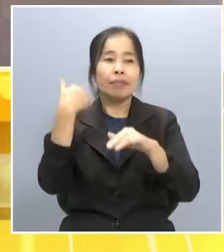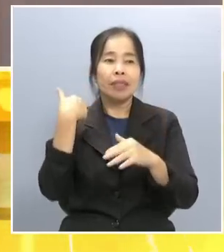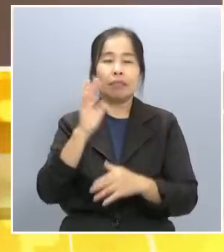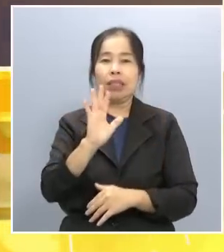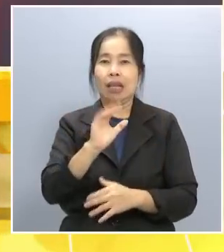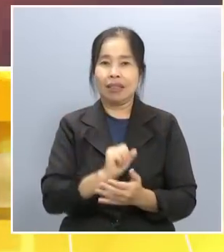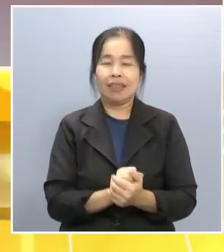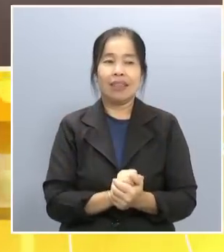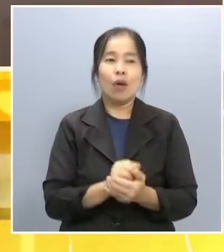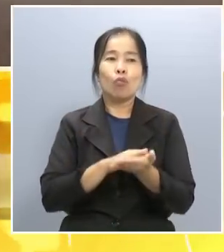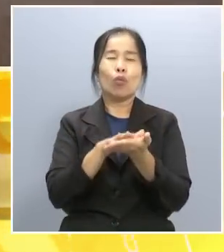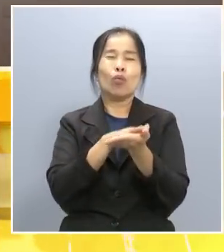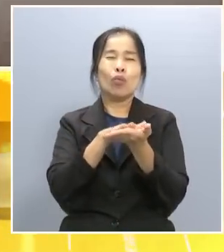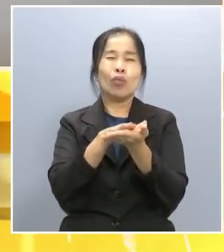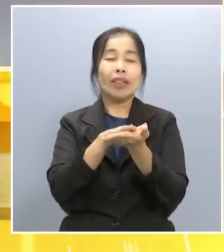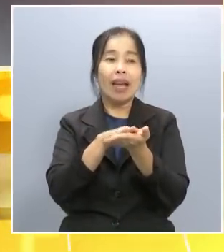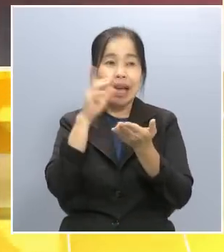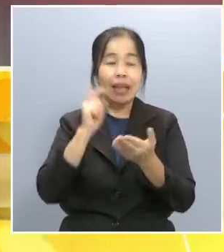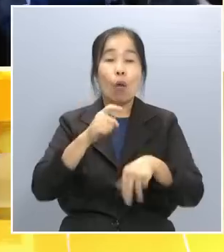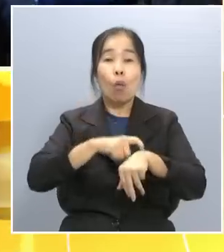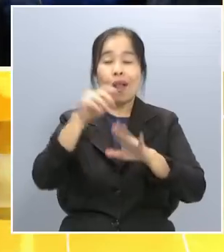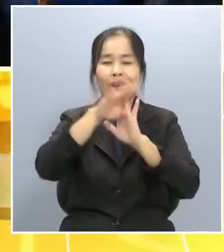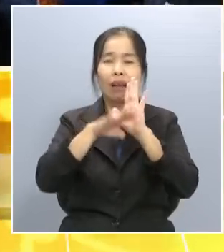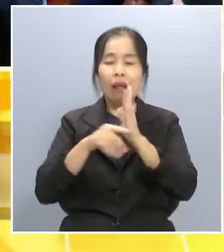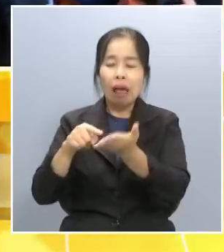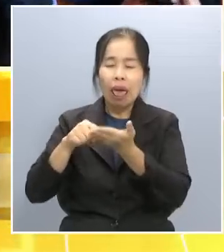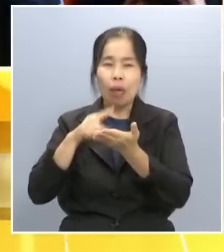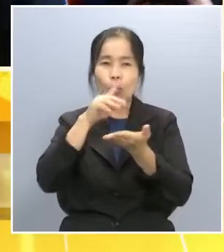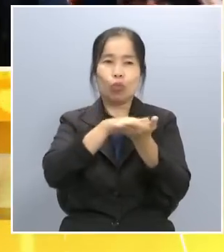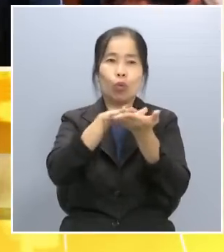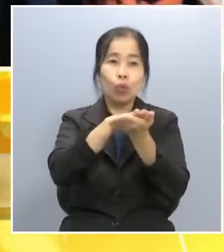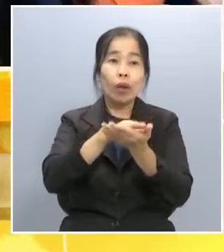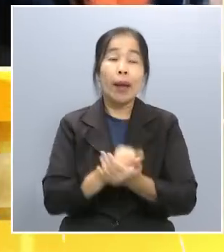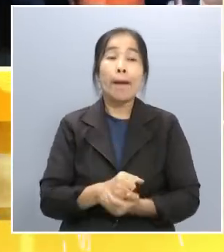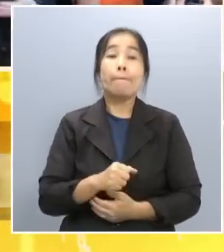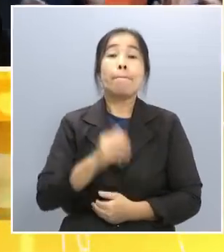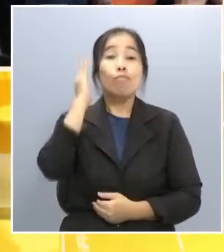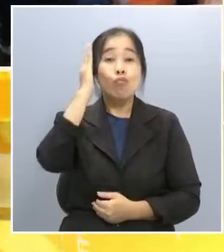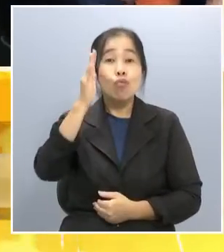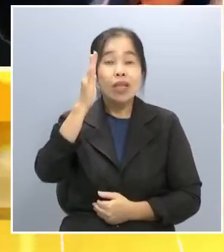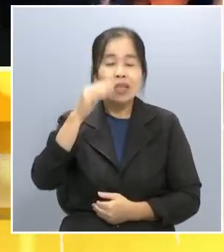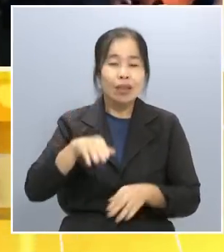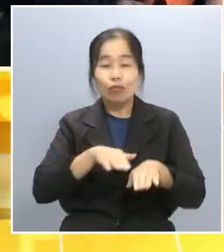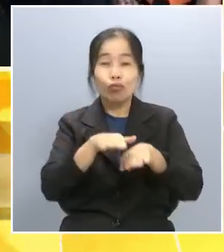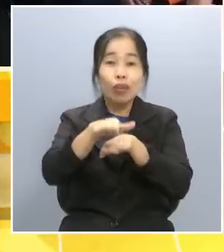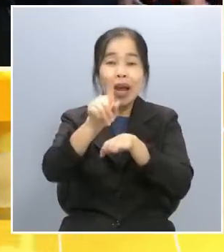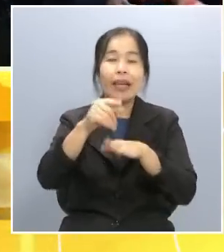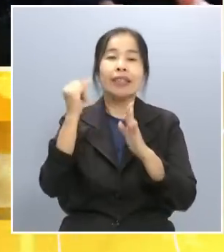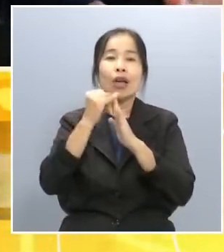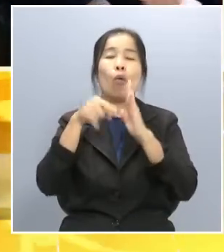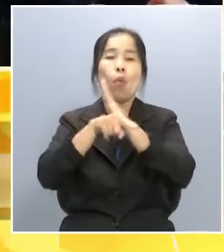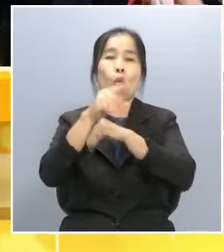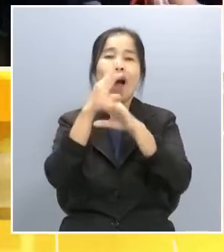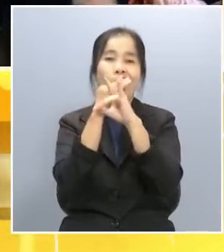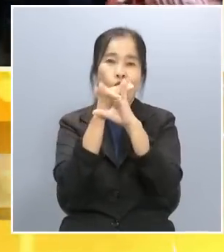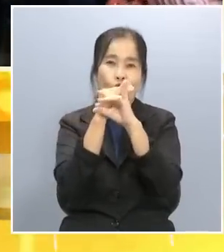กราบขออภัยกำหนดการทีแรกมันมาอย่างนั้นตกรางวัลพรุ่งนี้ที่จะไปแห่เป็นจังหวัดระยองนะ